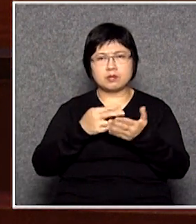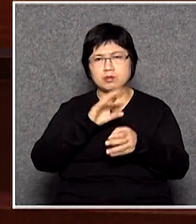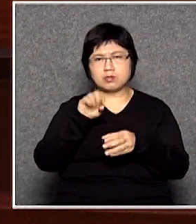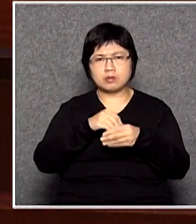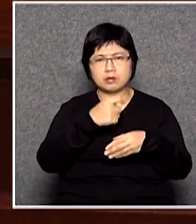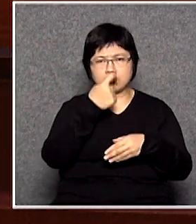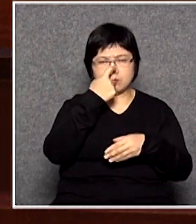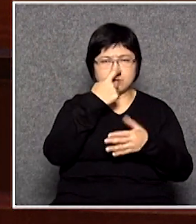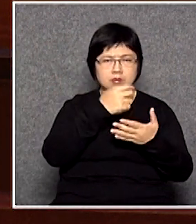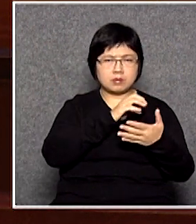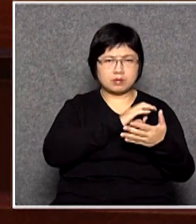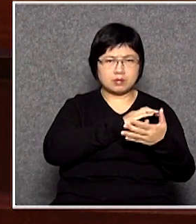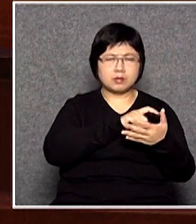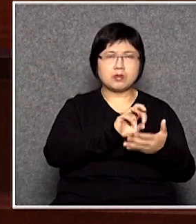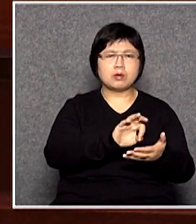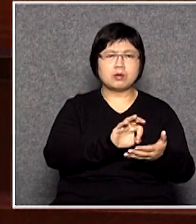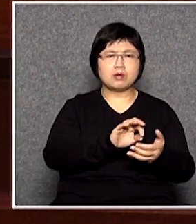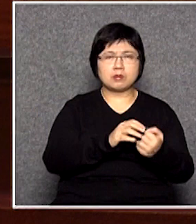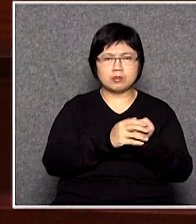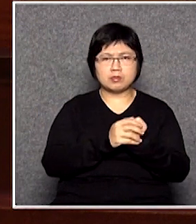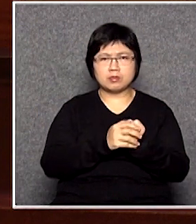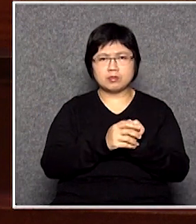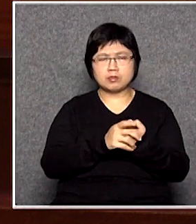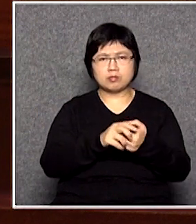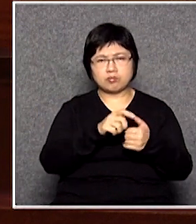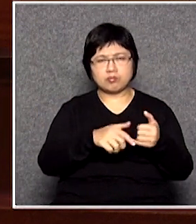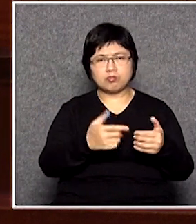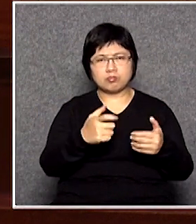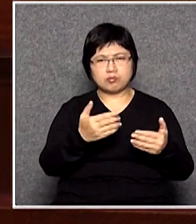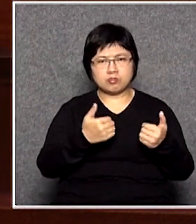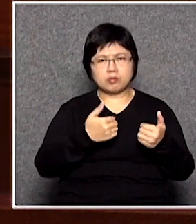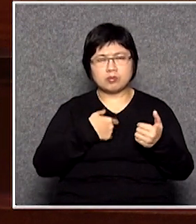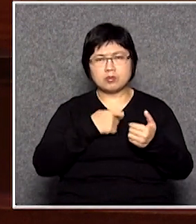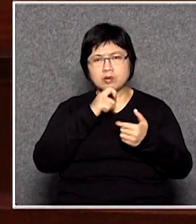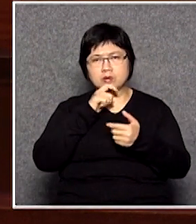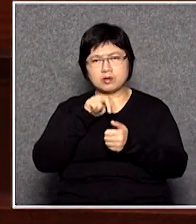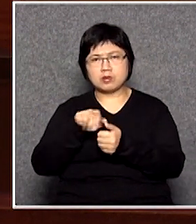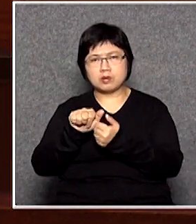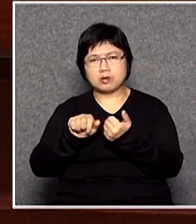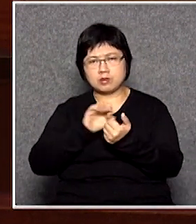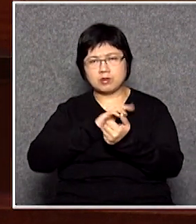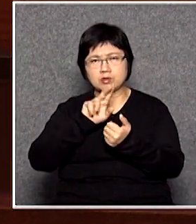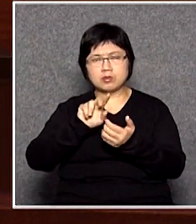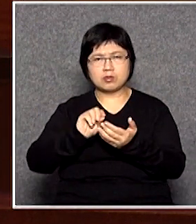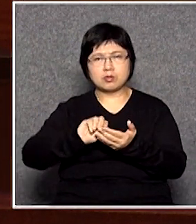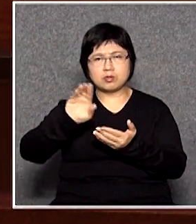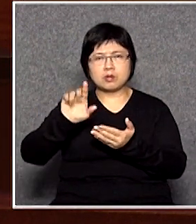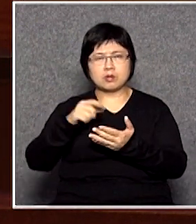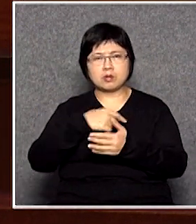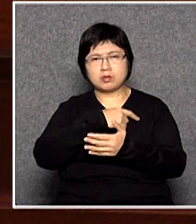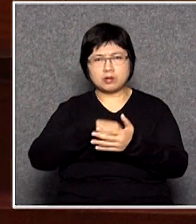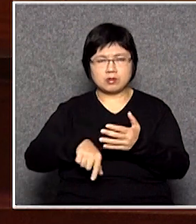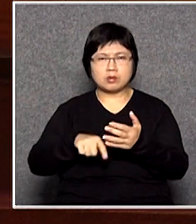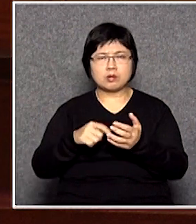下議院的這種做法。雖然個人利益監察委員會建議立法會可以上載有關議員利益清單的網